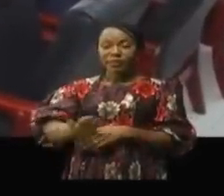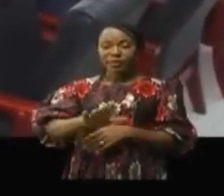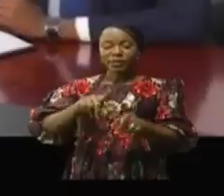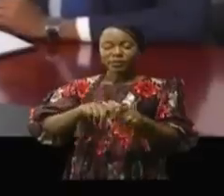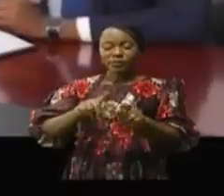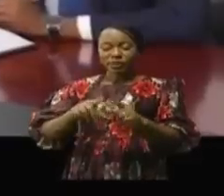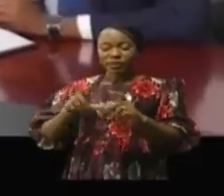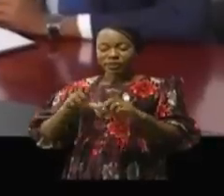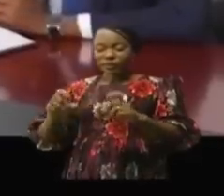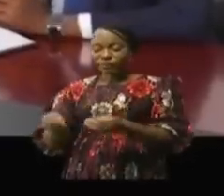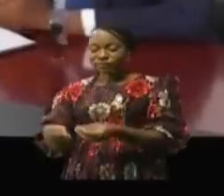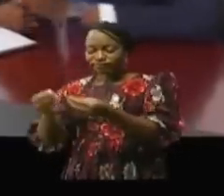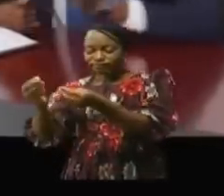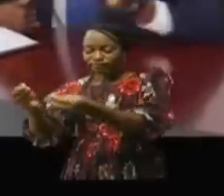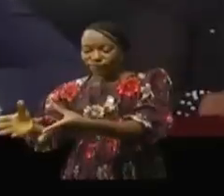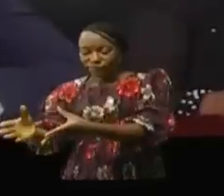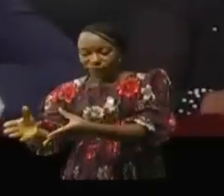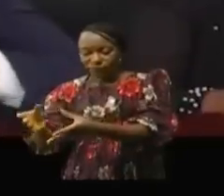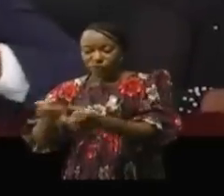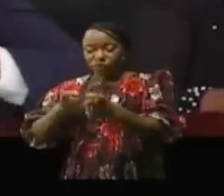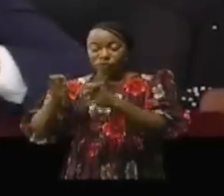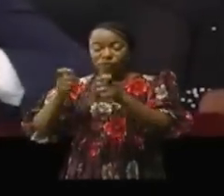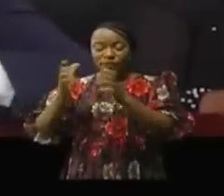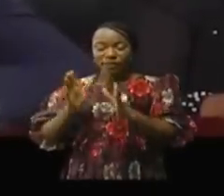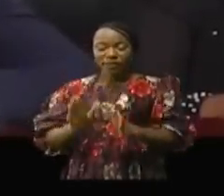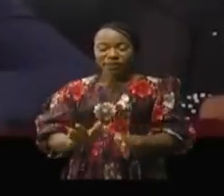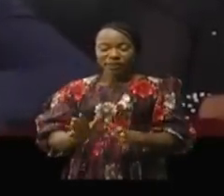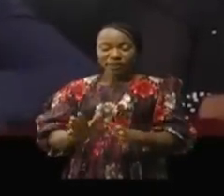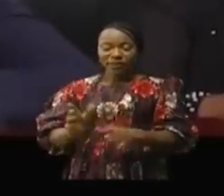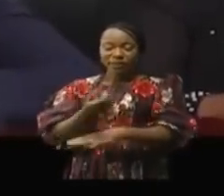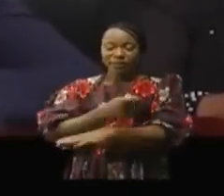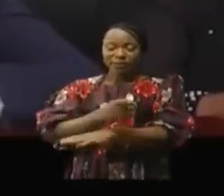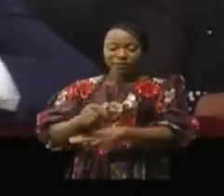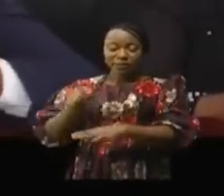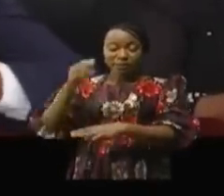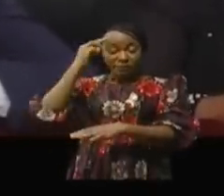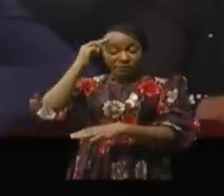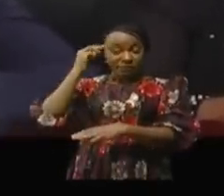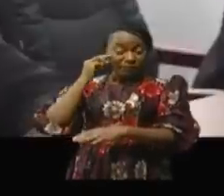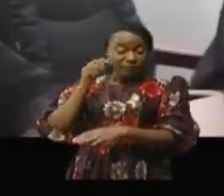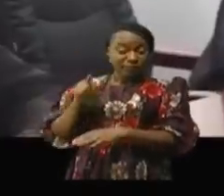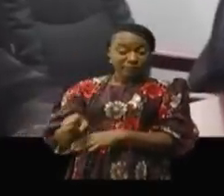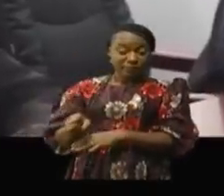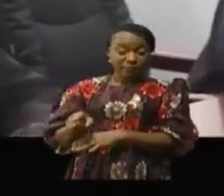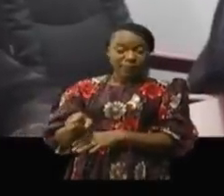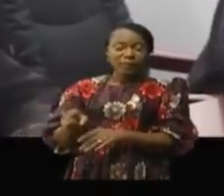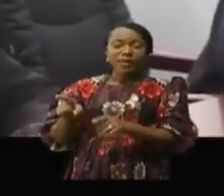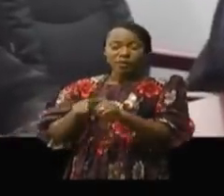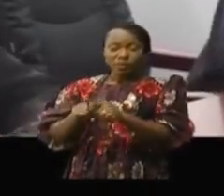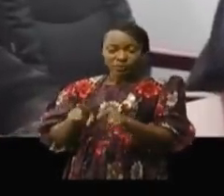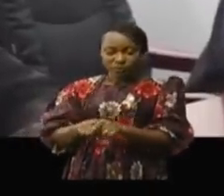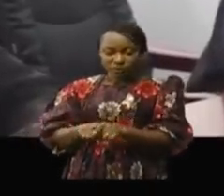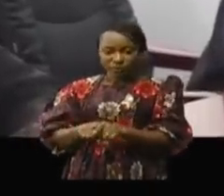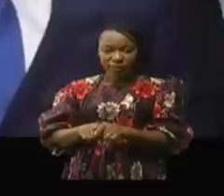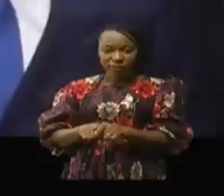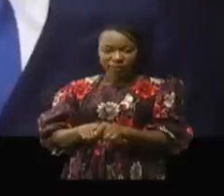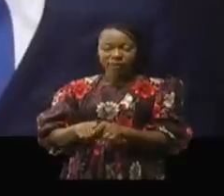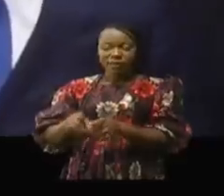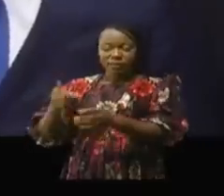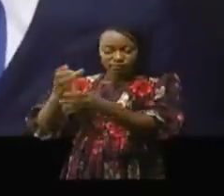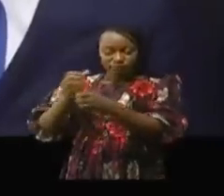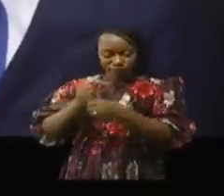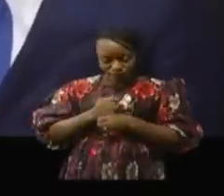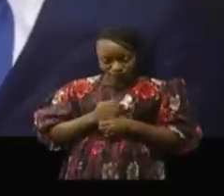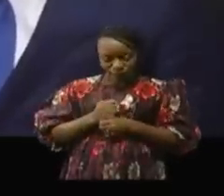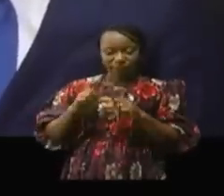été remise au dircap du ministre de l'entrepreneuriat Justin Magala, de main de son collègue de Brazzaville, M. Baumbula. Vous